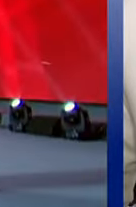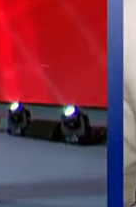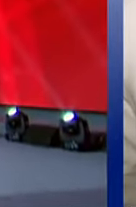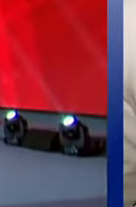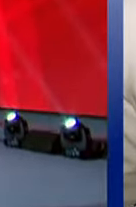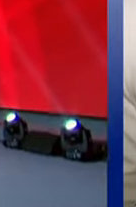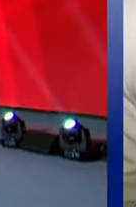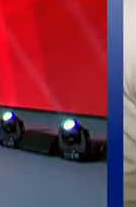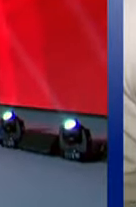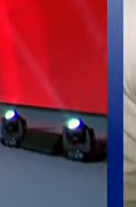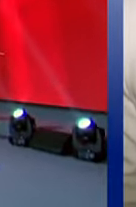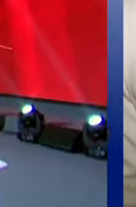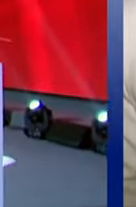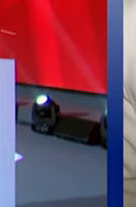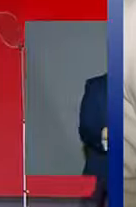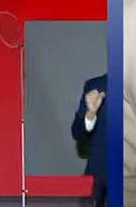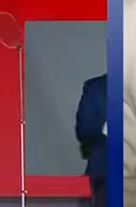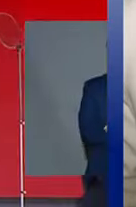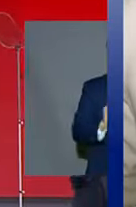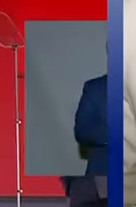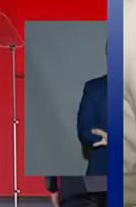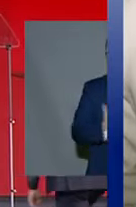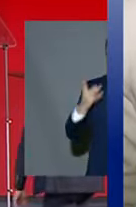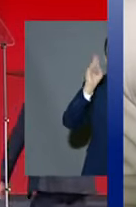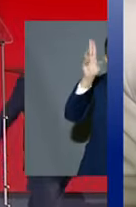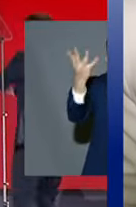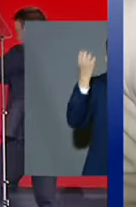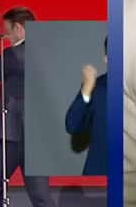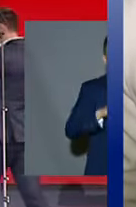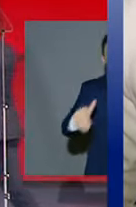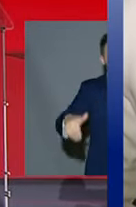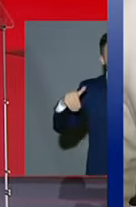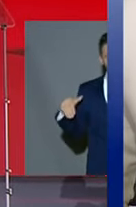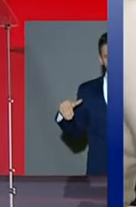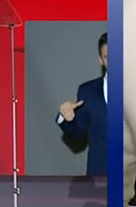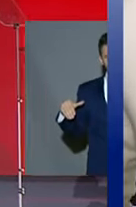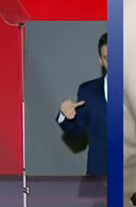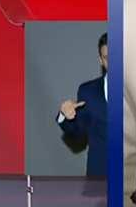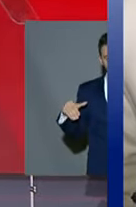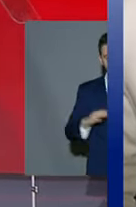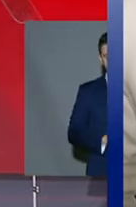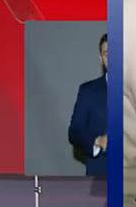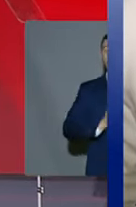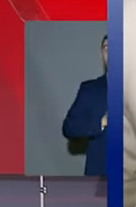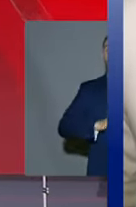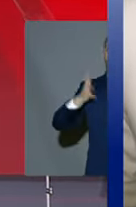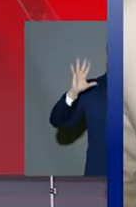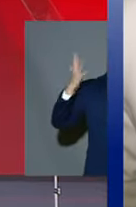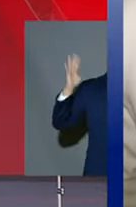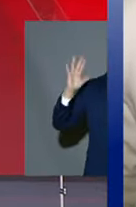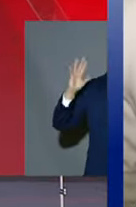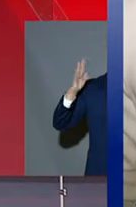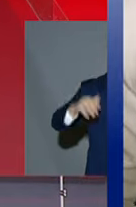έπεσαν, δεν πάμε σε εκλογές. Νομίζω όμως ότι είχε πολύ μεγάλη αξία να δούμε τι είχε προηγηθεί. Πάμε